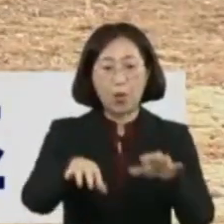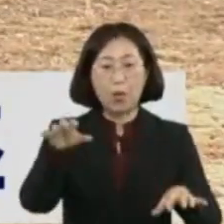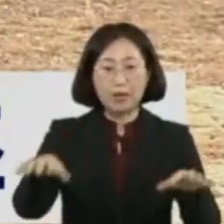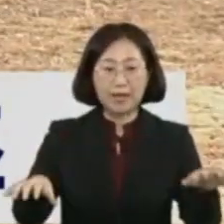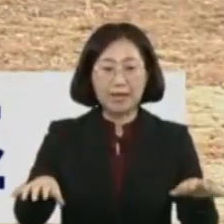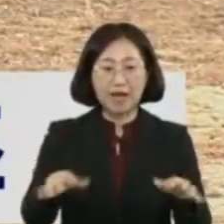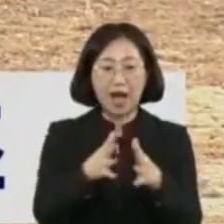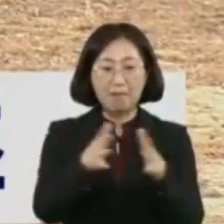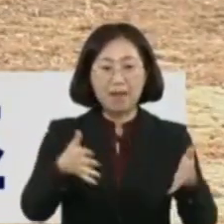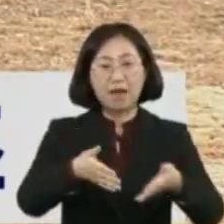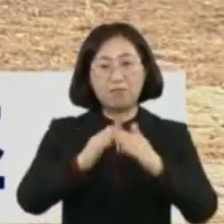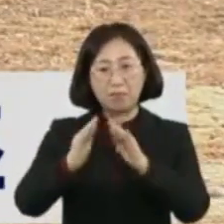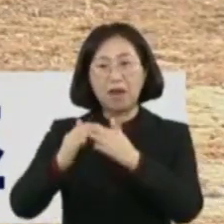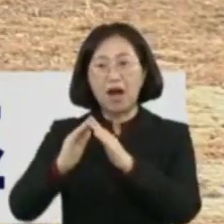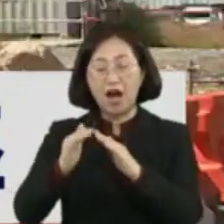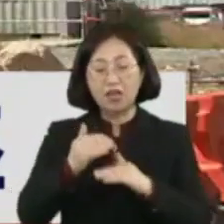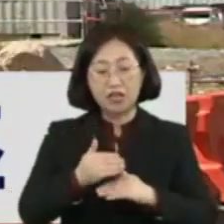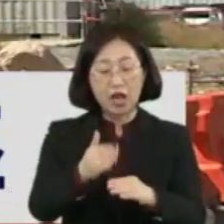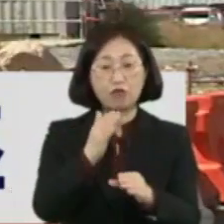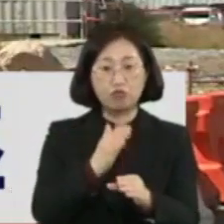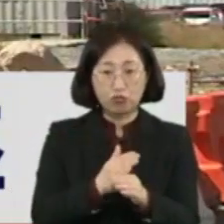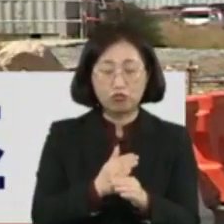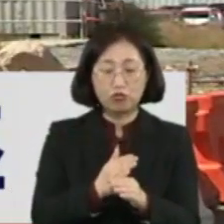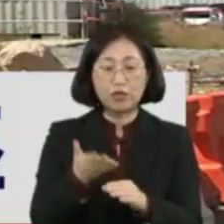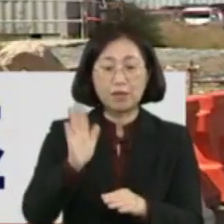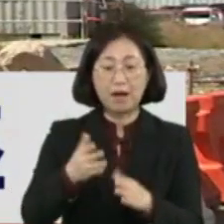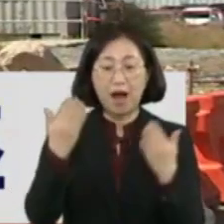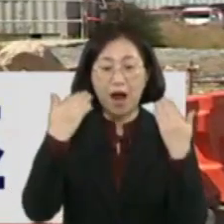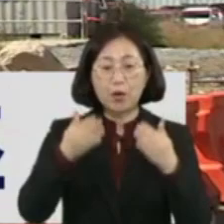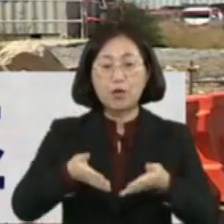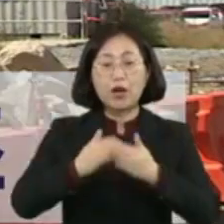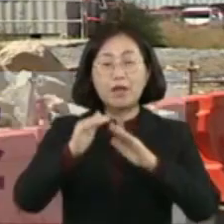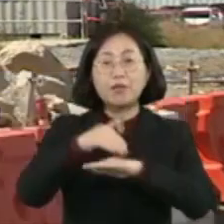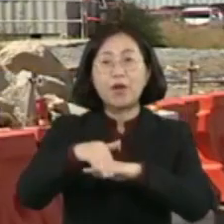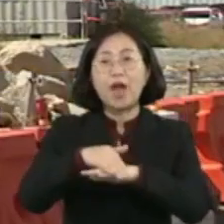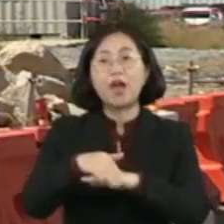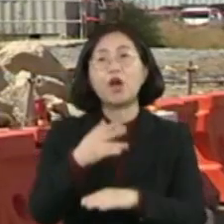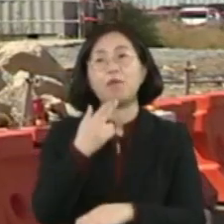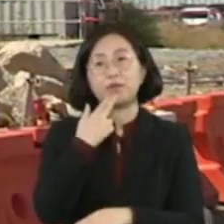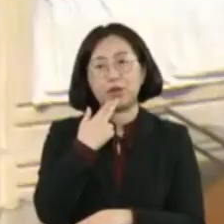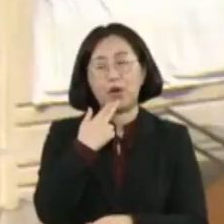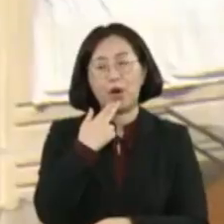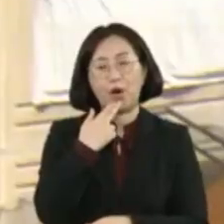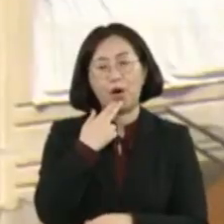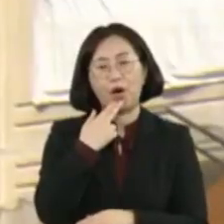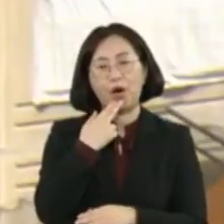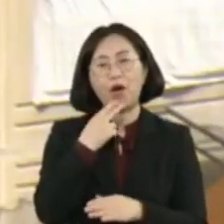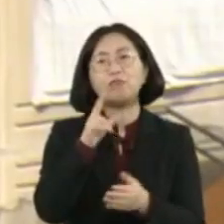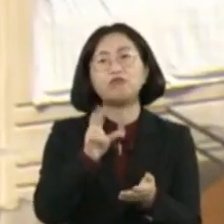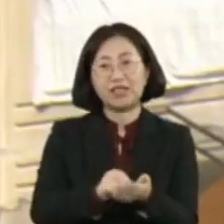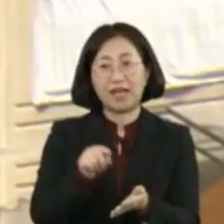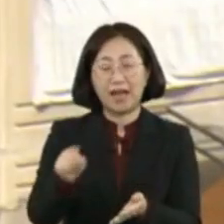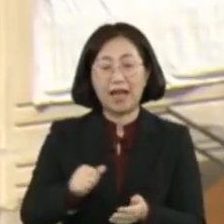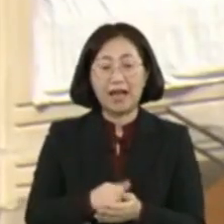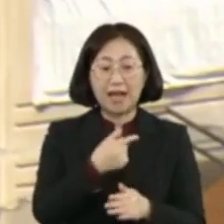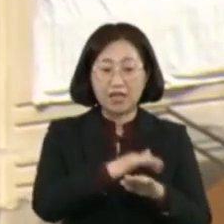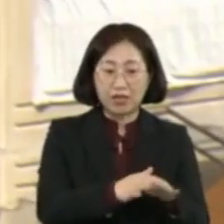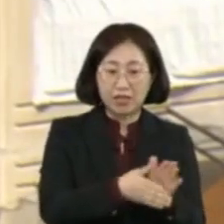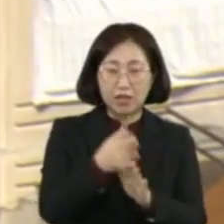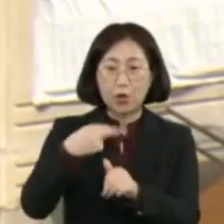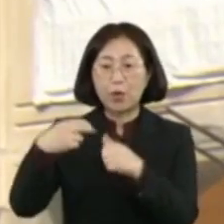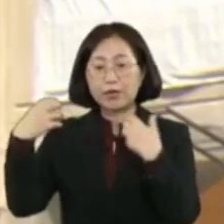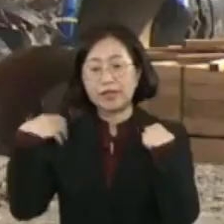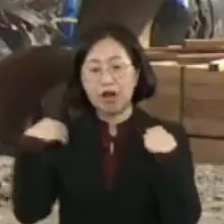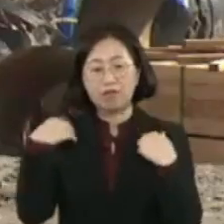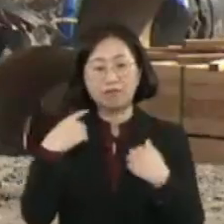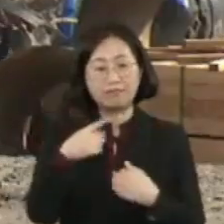곳곳에서 대단지 아파트 건설이 진행되고 있지만 학교 설립 계획이 제대로 마련되지 않아 논란이 되고 있으며 대전시와